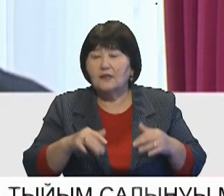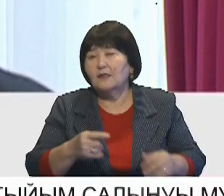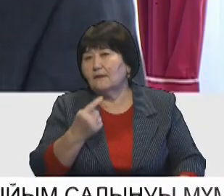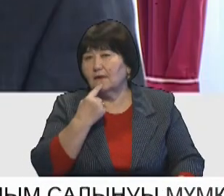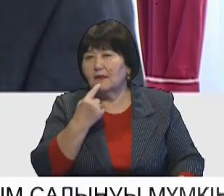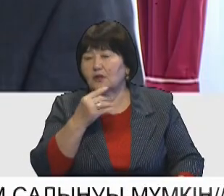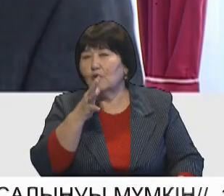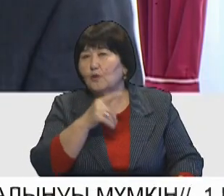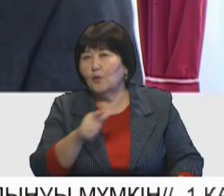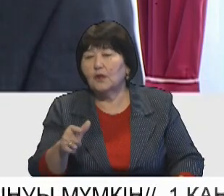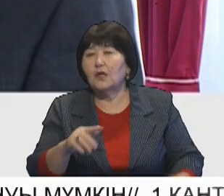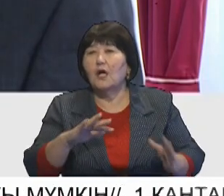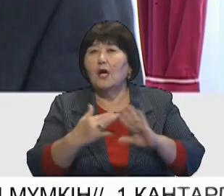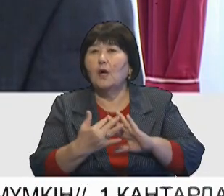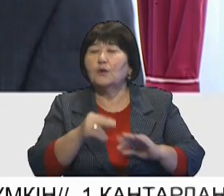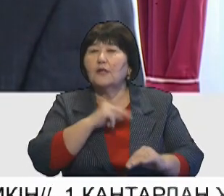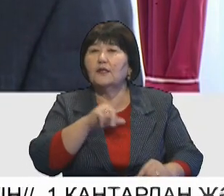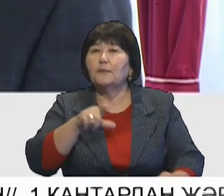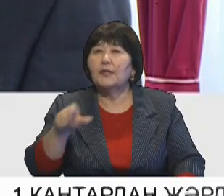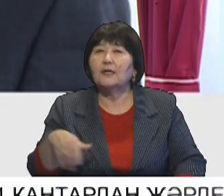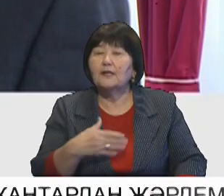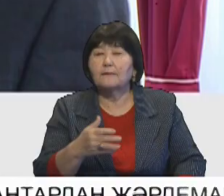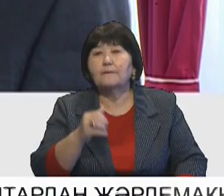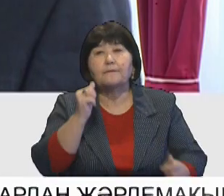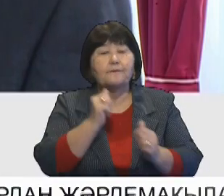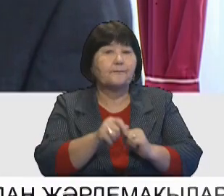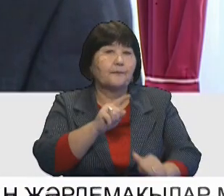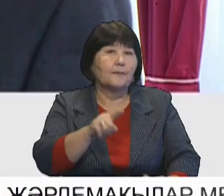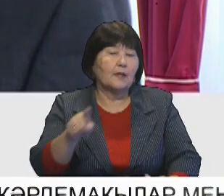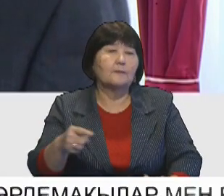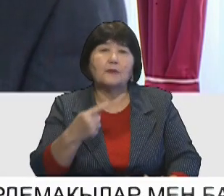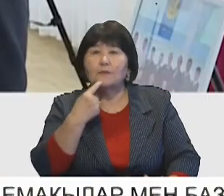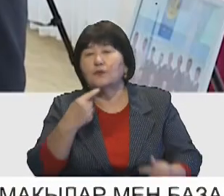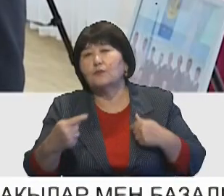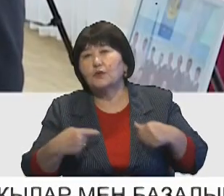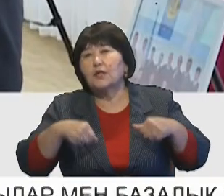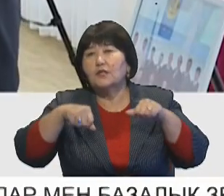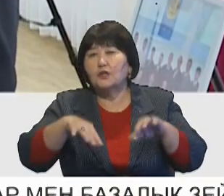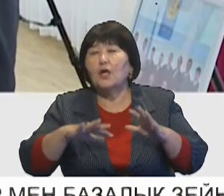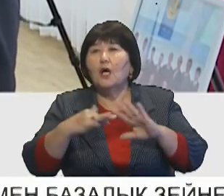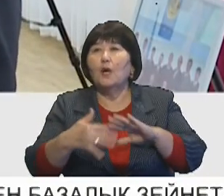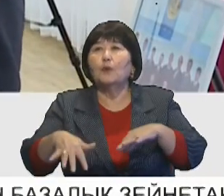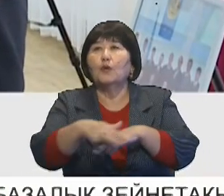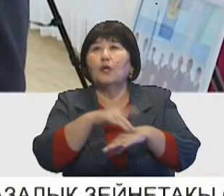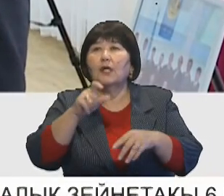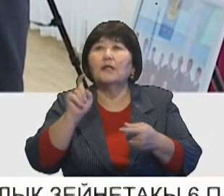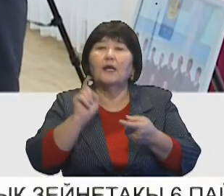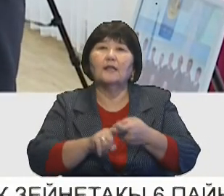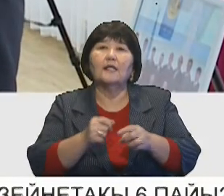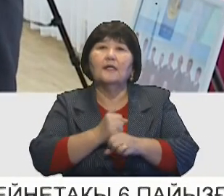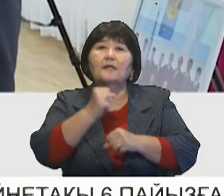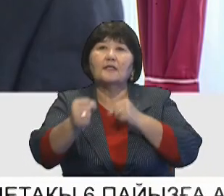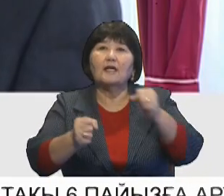қиыншылық уақыт, аудан еңбеккерлерінің әрбір мұң-мұқтажын шешуге, ауыл халқының атынан сайланған